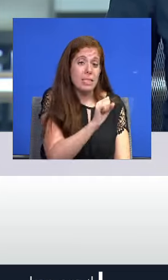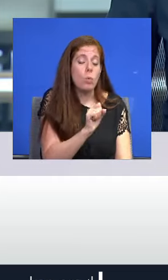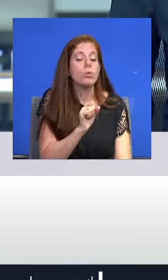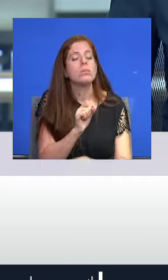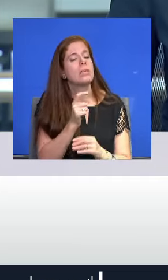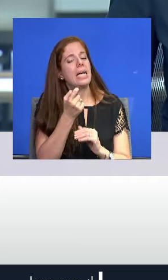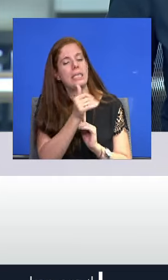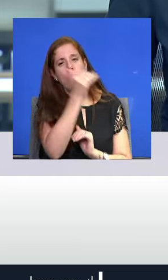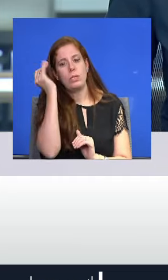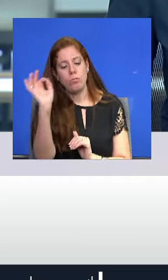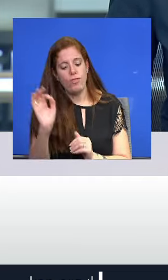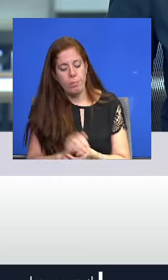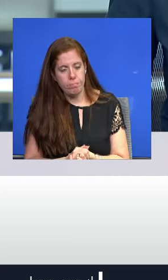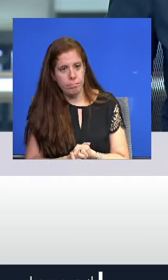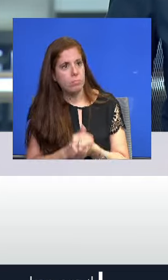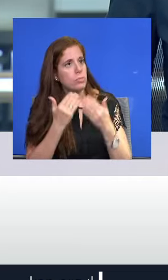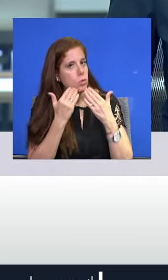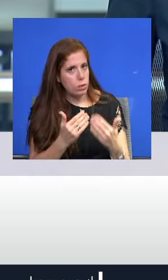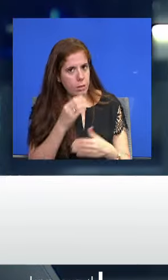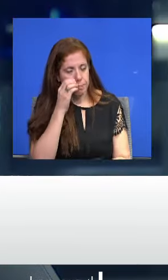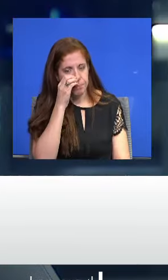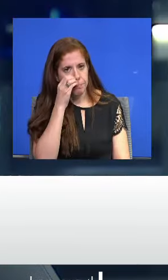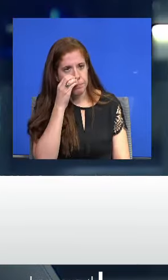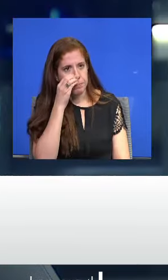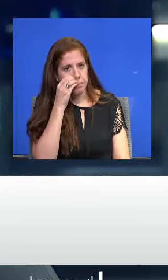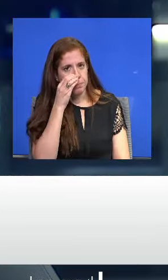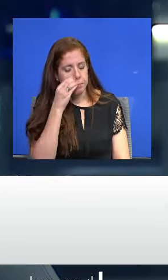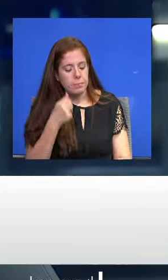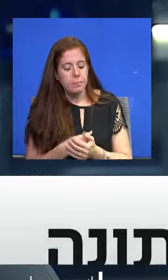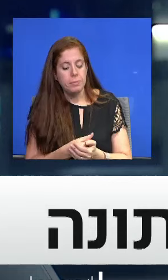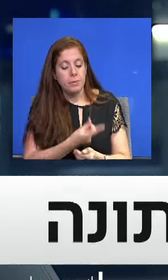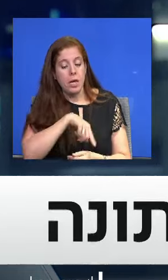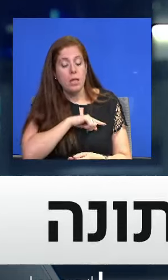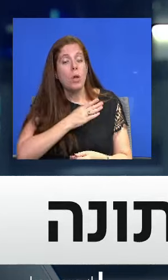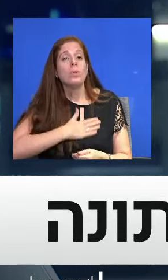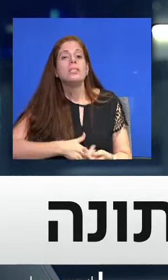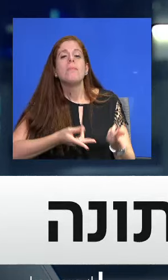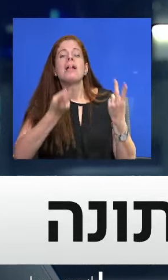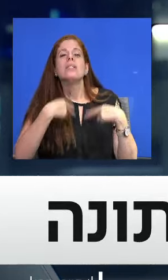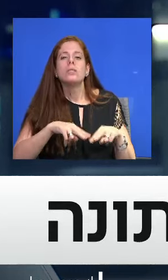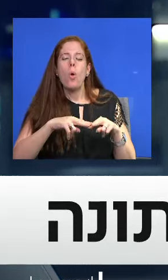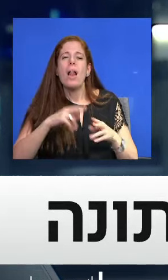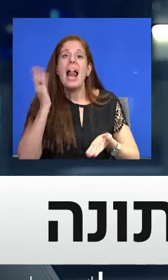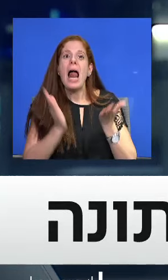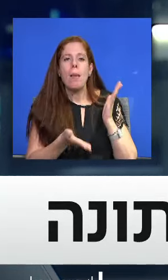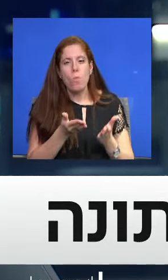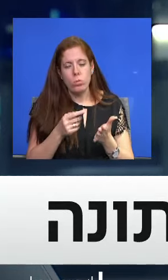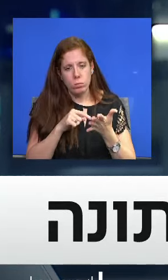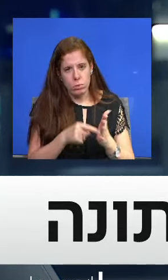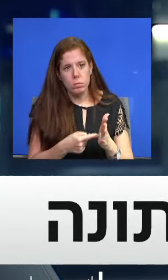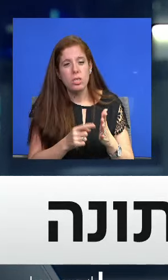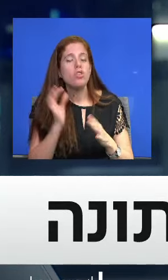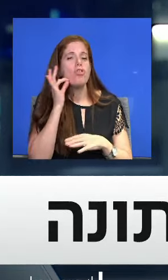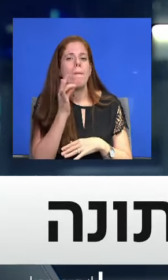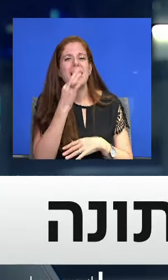יותר מדי בעבורה. תודה רבה, רועי. אנחנו רוצים לחזור לגל האלימות שמשתולל. אישה בת 26